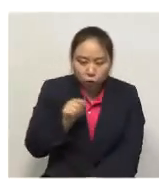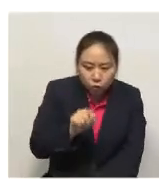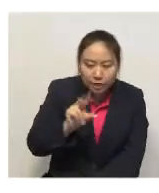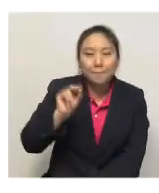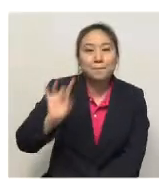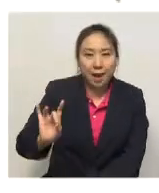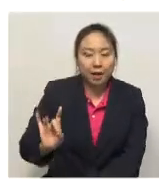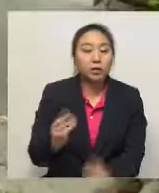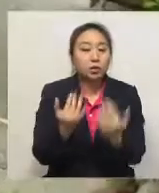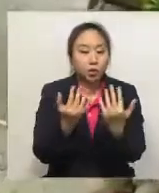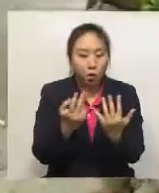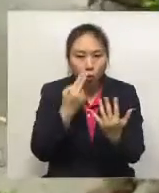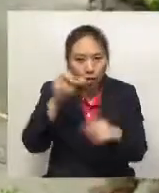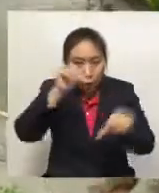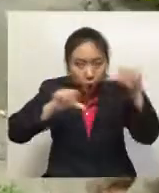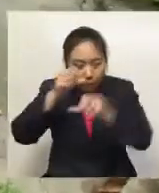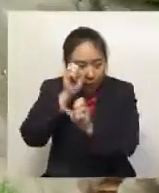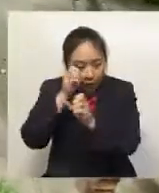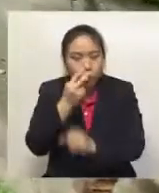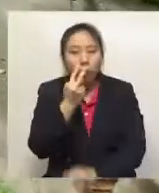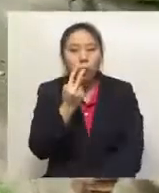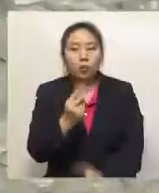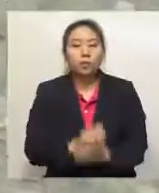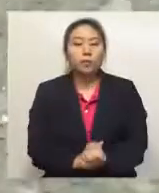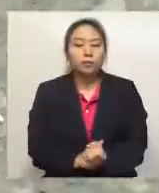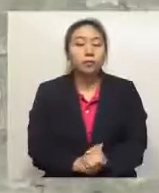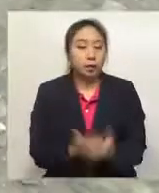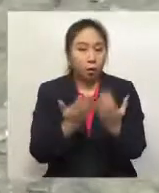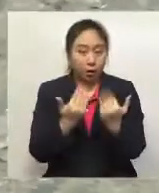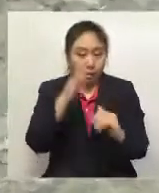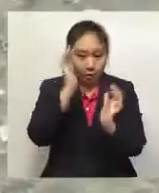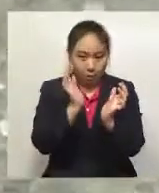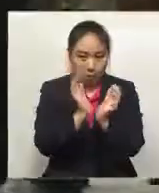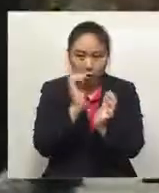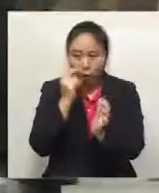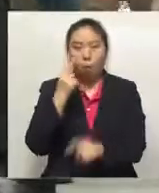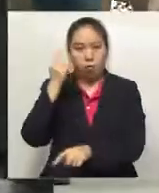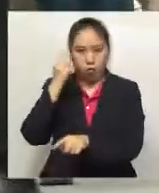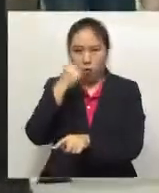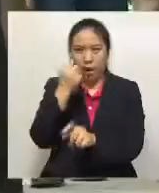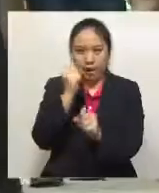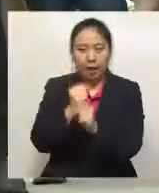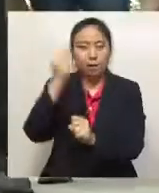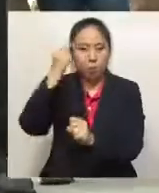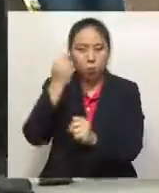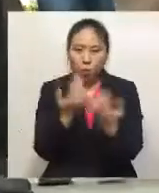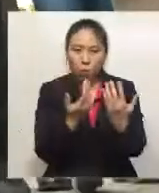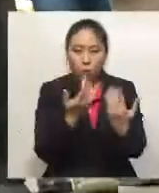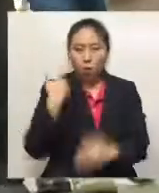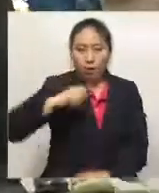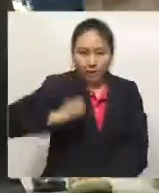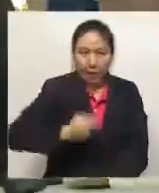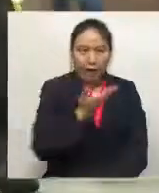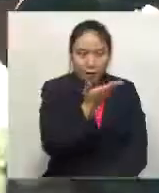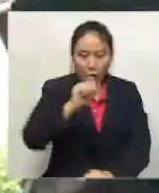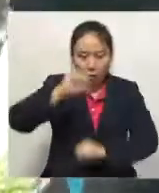ลยืนยันทางนิติวิทยาศาสตร์อีกครั้งนะคะล่าสุดตำรวจทราบตัวผู้ก่อเหตุแล้วแล้วก็เตรียมขออนุมัติศาลออกหม